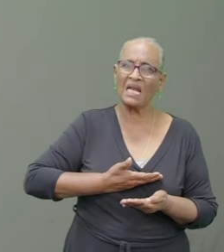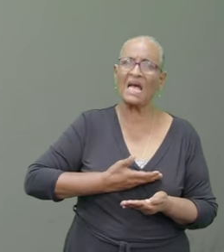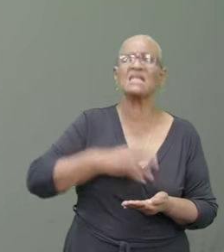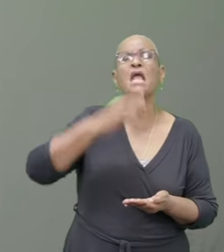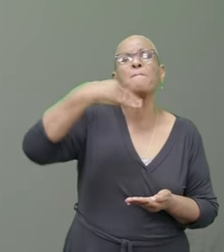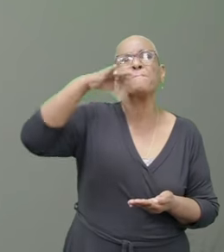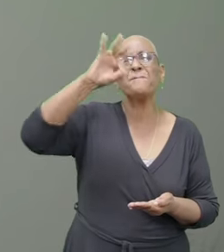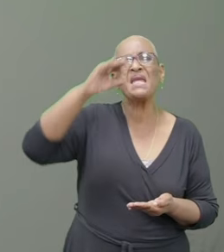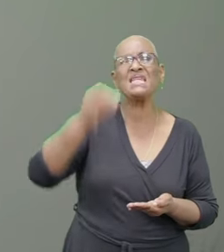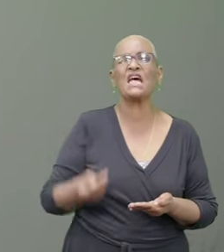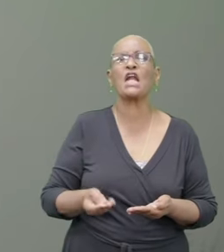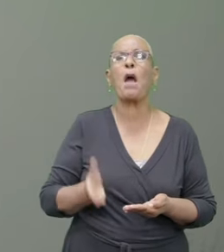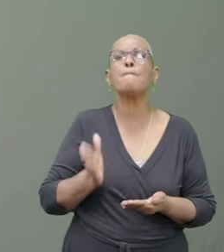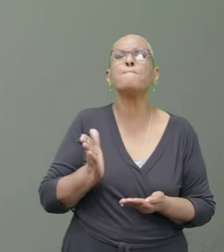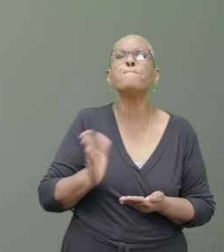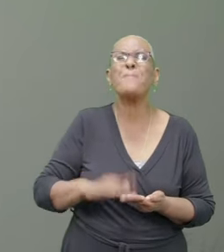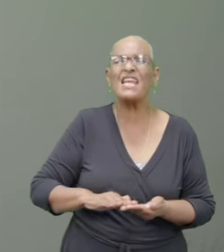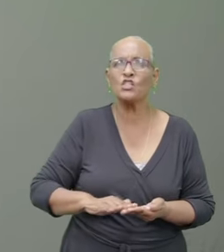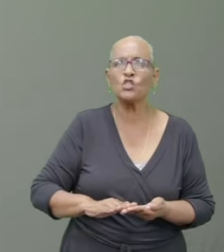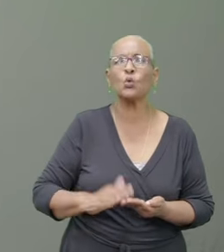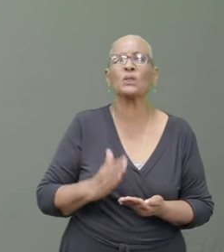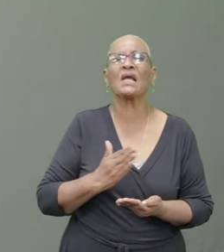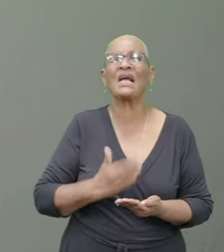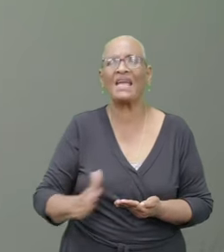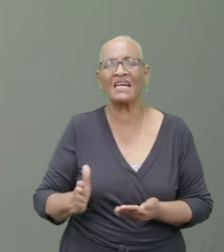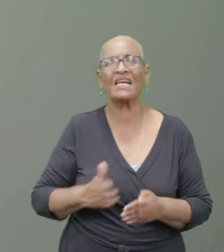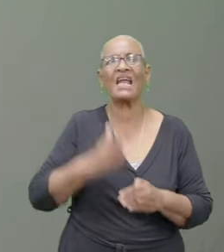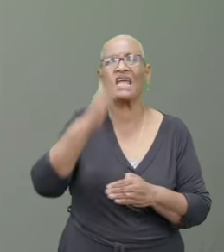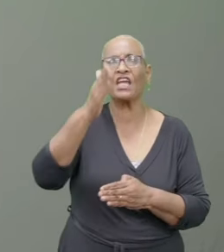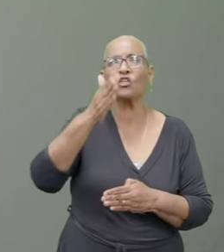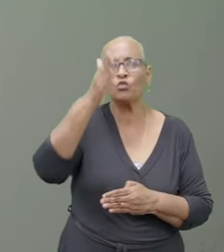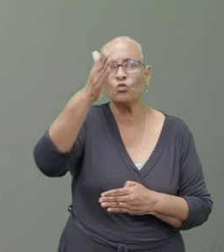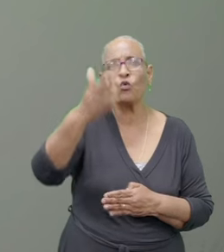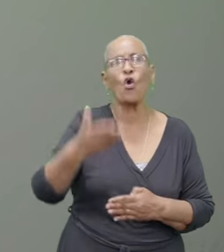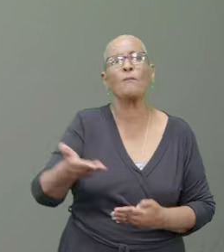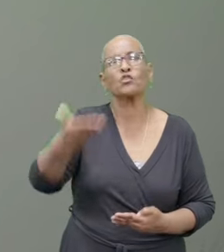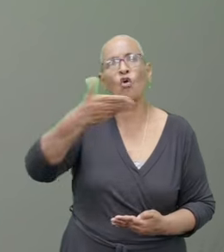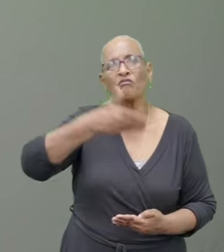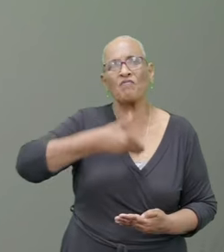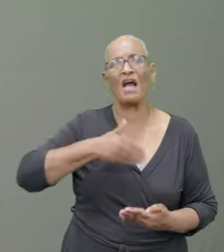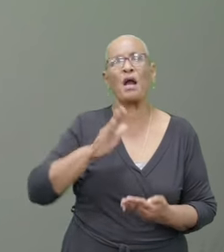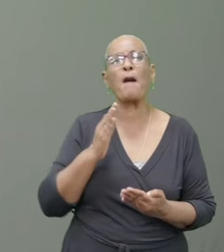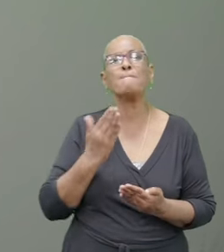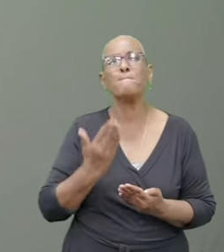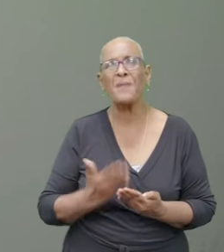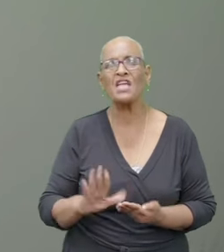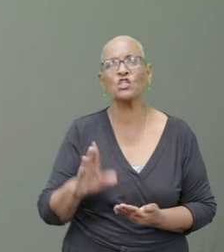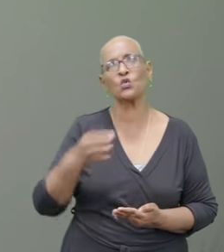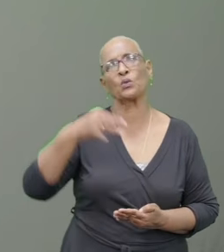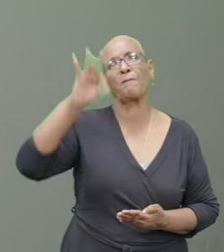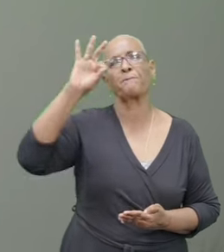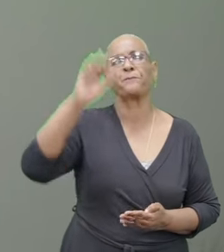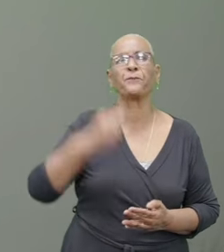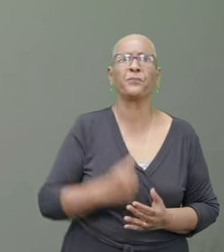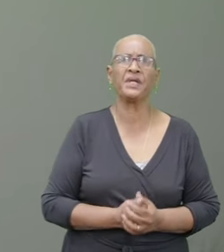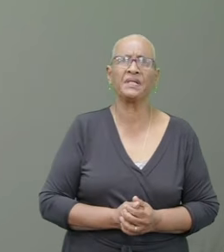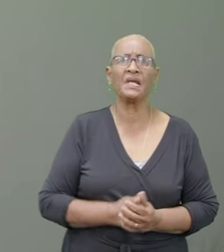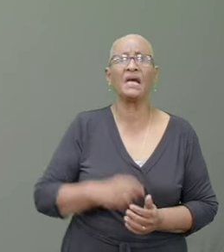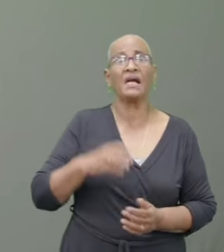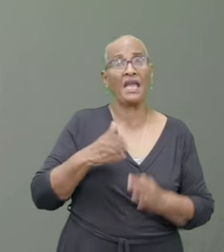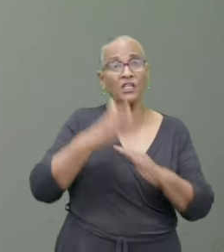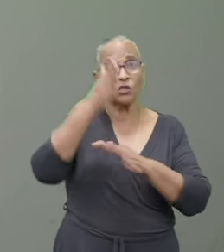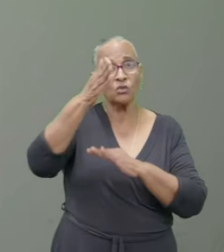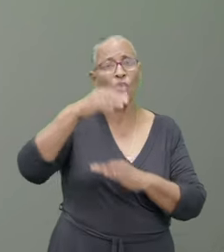pensioengrondslag. En daarmee kan je dus ook voor je toekomst en voor je pensioenfase ook wat meer zekerheden hebben.